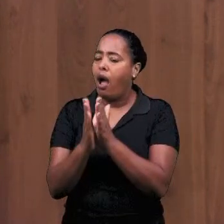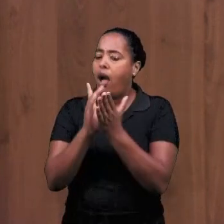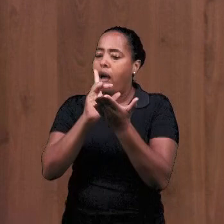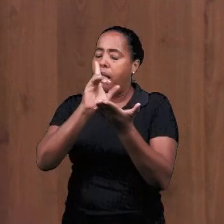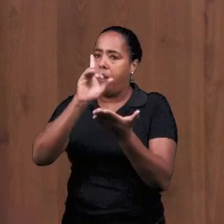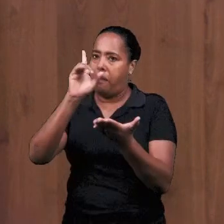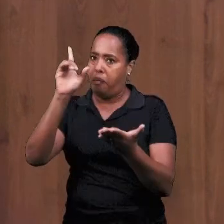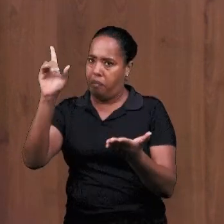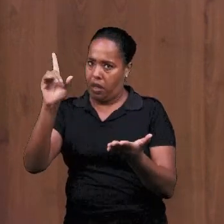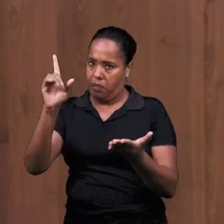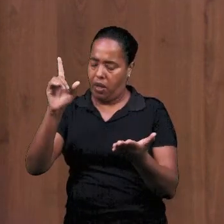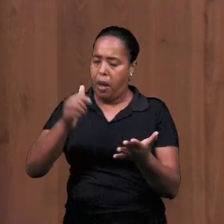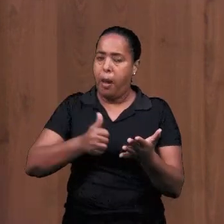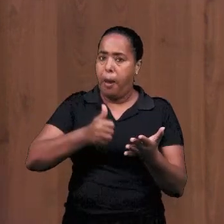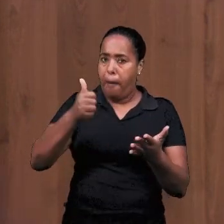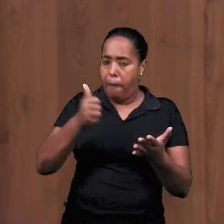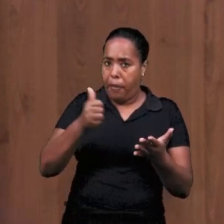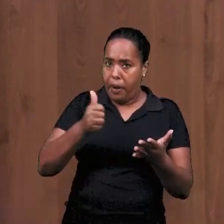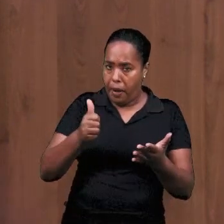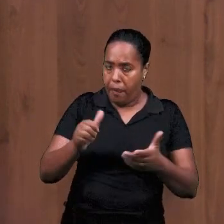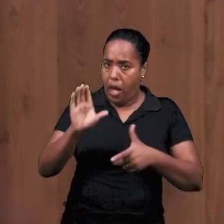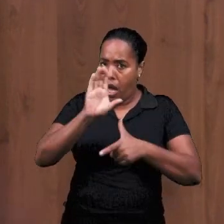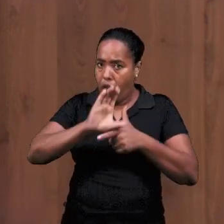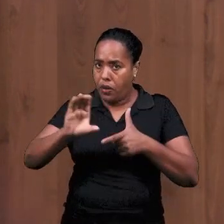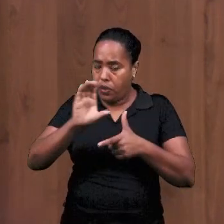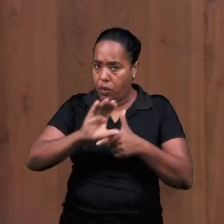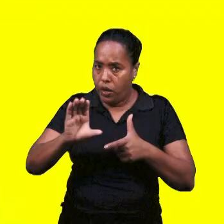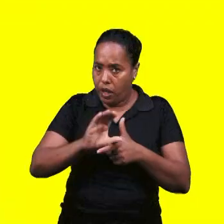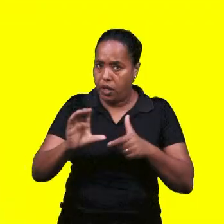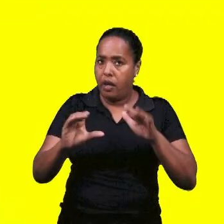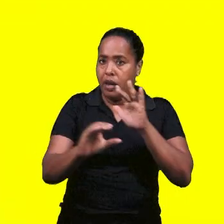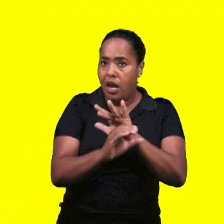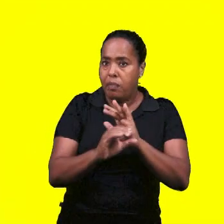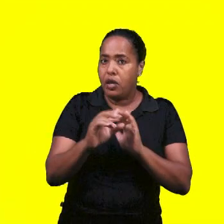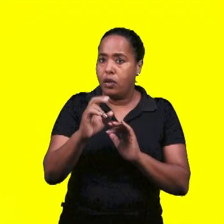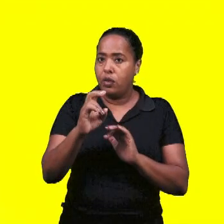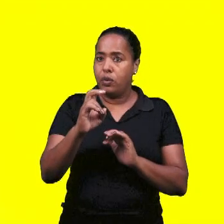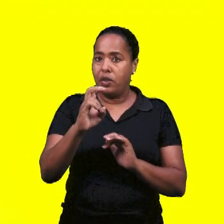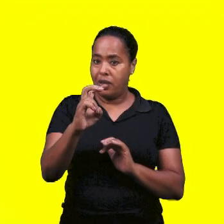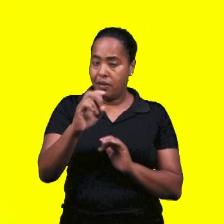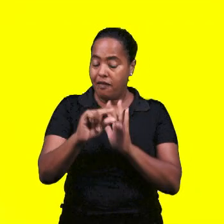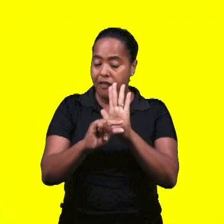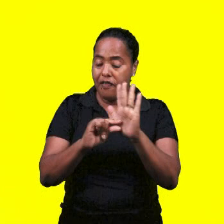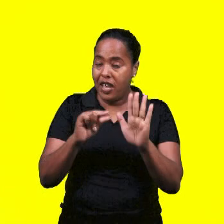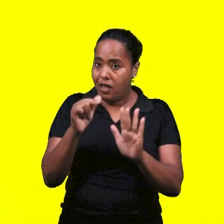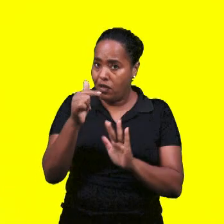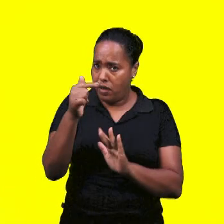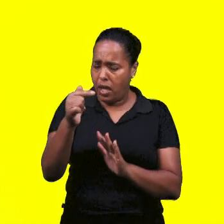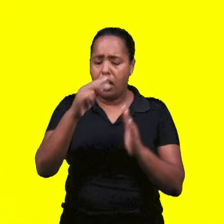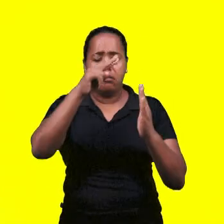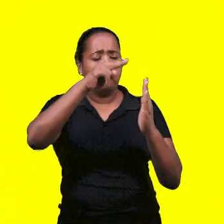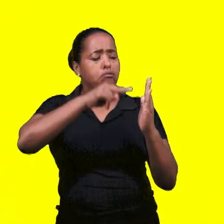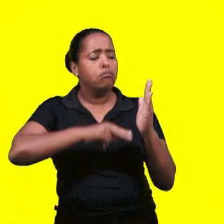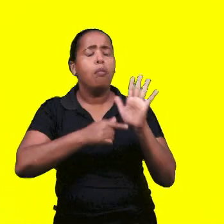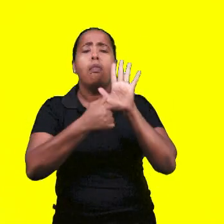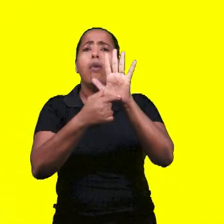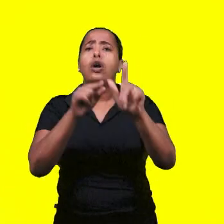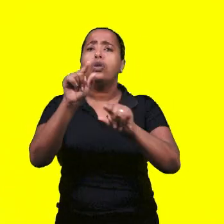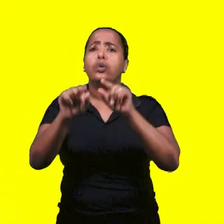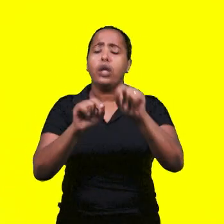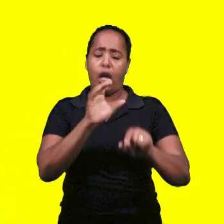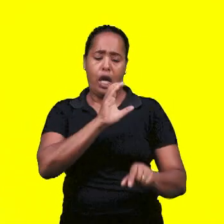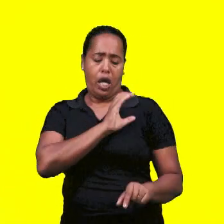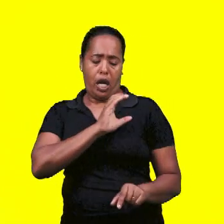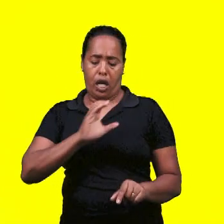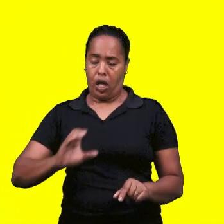Bibles, la première lettre aux Corinthiens, chapitre 5, verset 7. Nous allons lire « Car